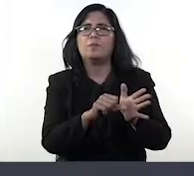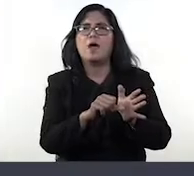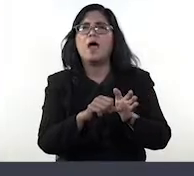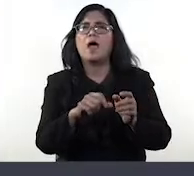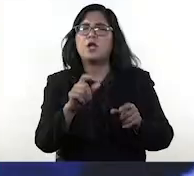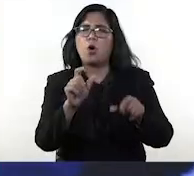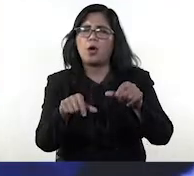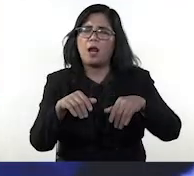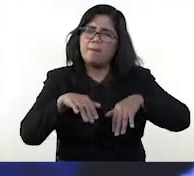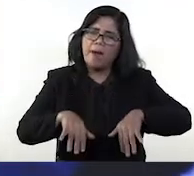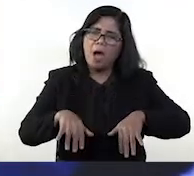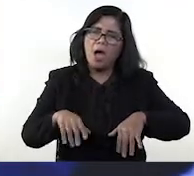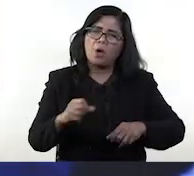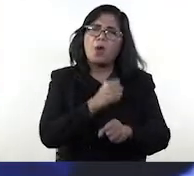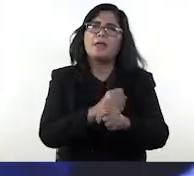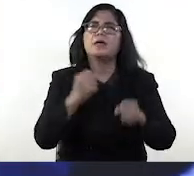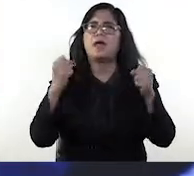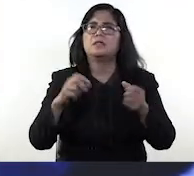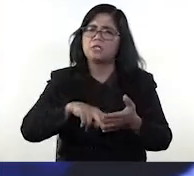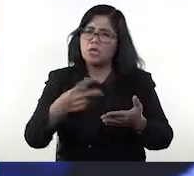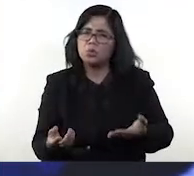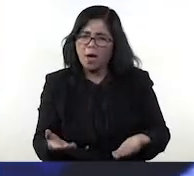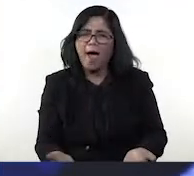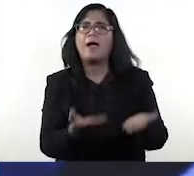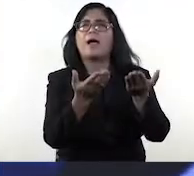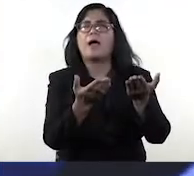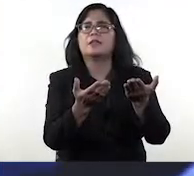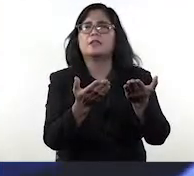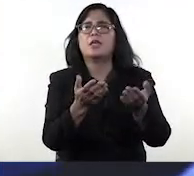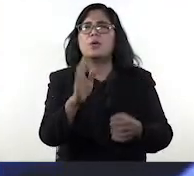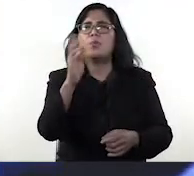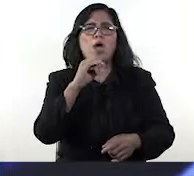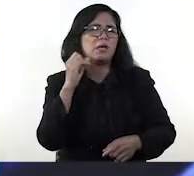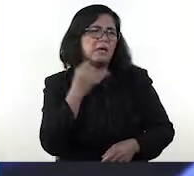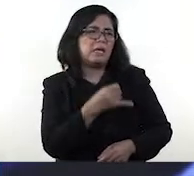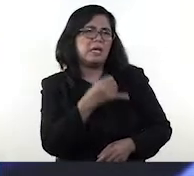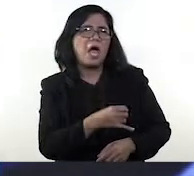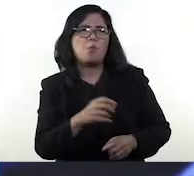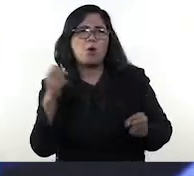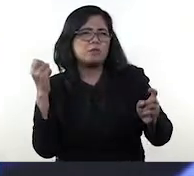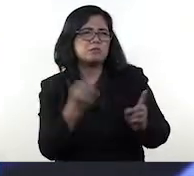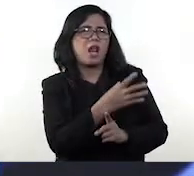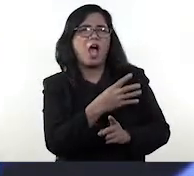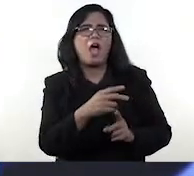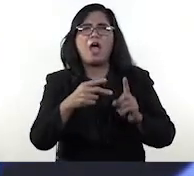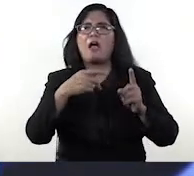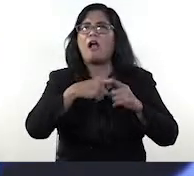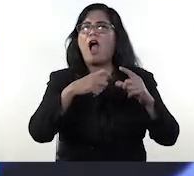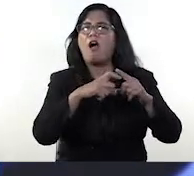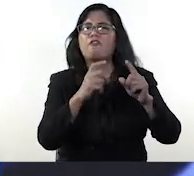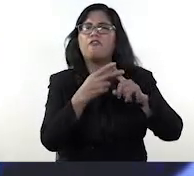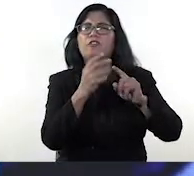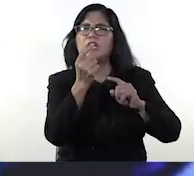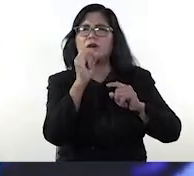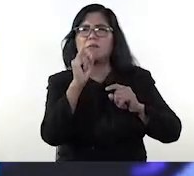Hai ada orang lemah kita kuatkan ada orang jatuh kita angkat Hai bukan kita hina Bukan Kita serang bukan kita kafir